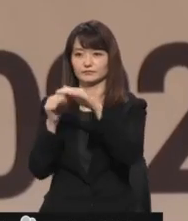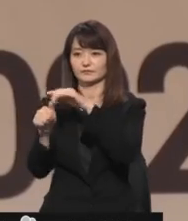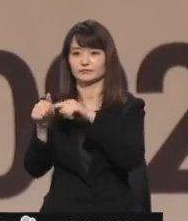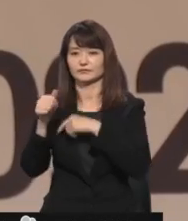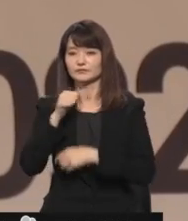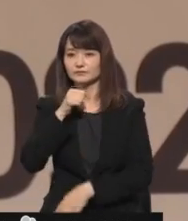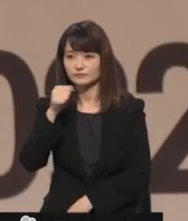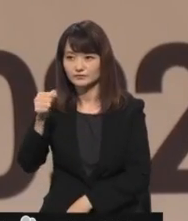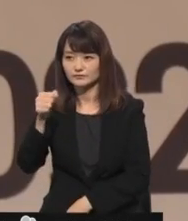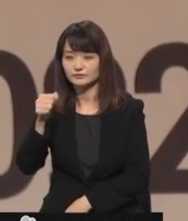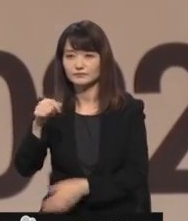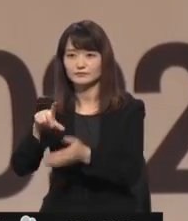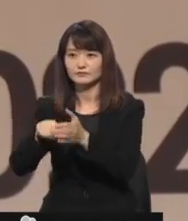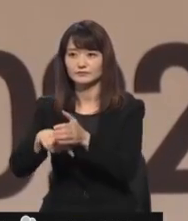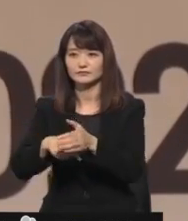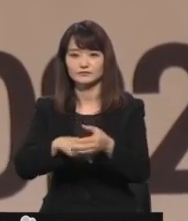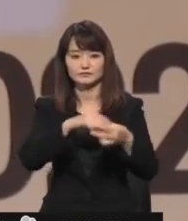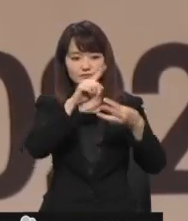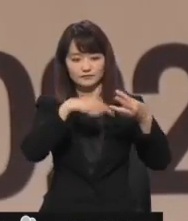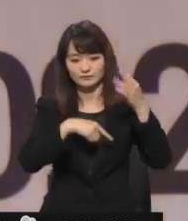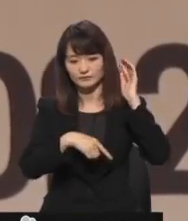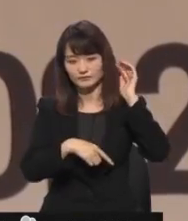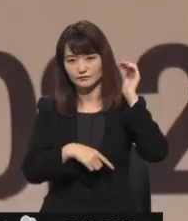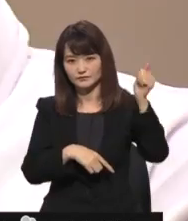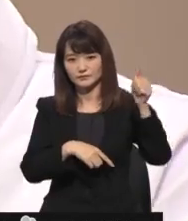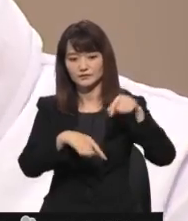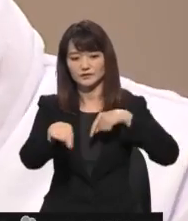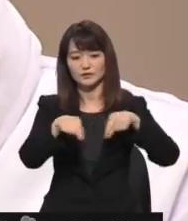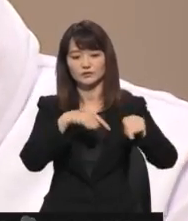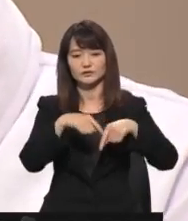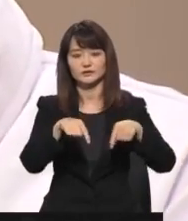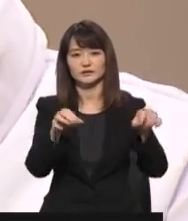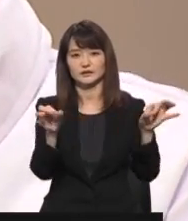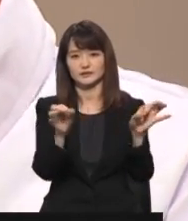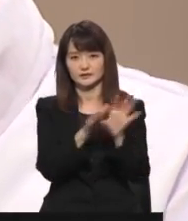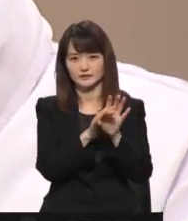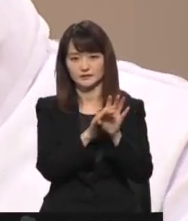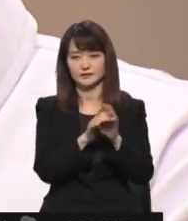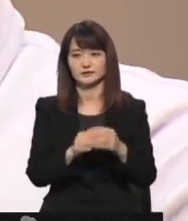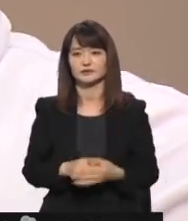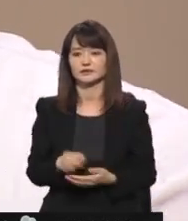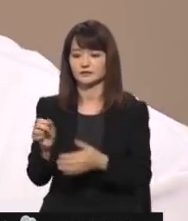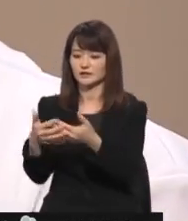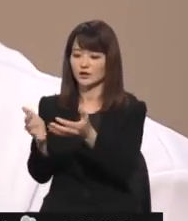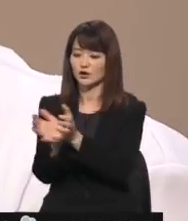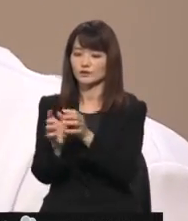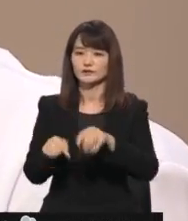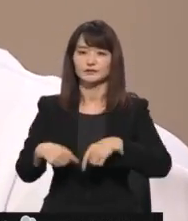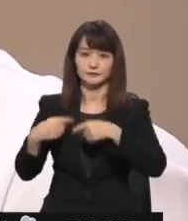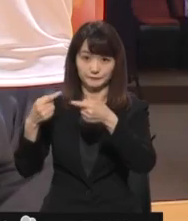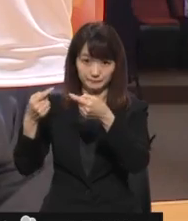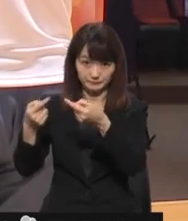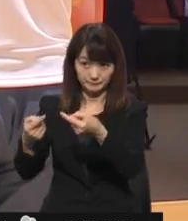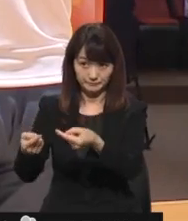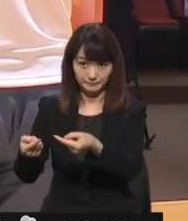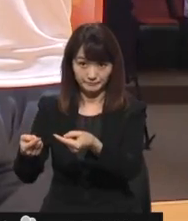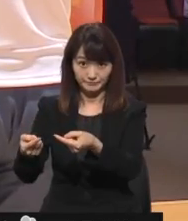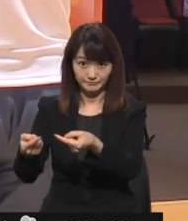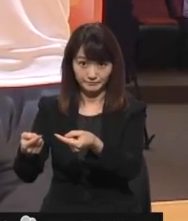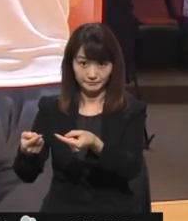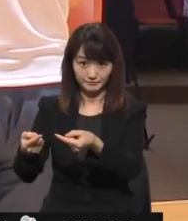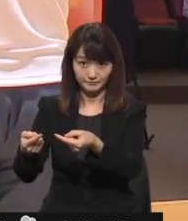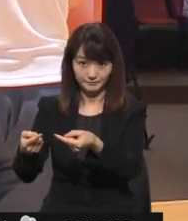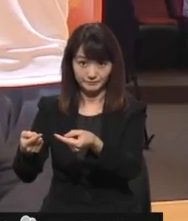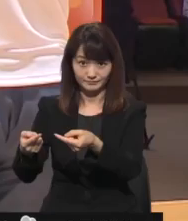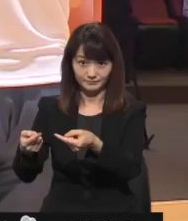대통령이 정치가 실종된 것 같다 라는 얘기도 했었는데 약간 여당과 전원 차례 만약 참여하게 된다면 안 될 경우